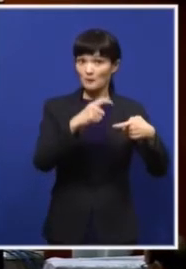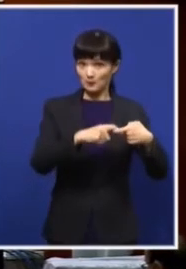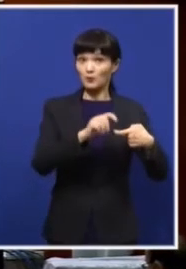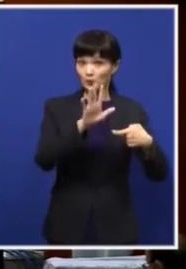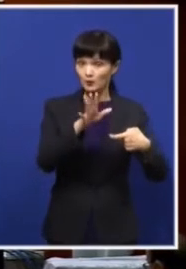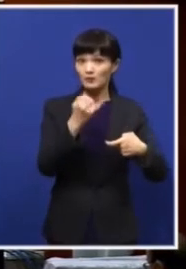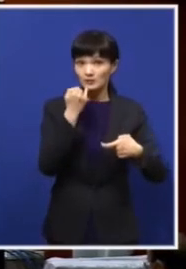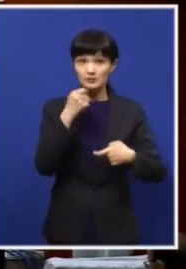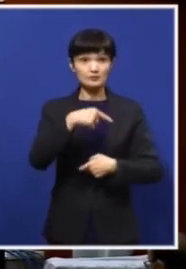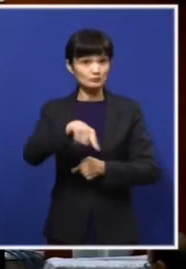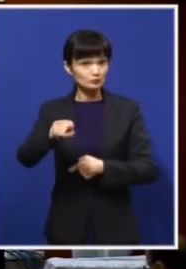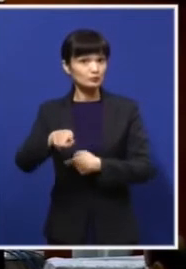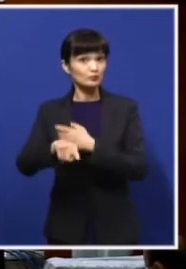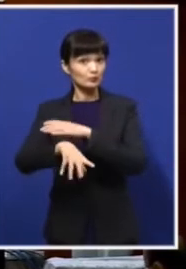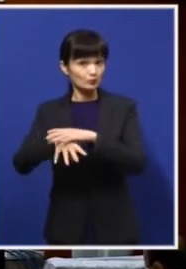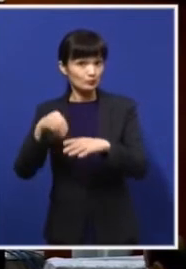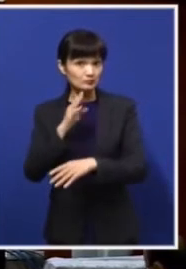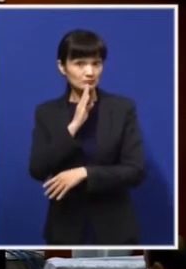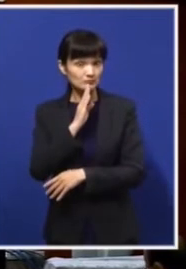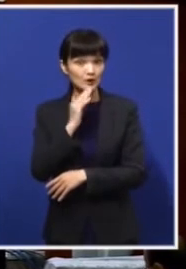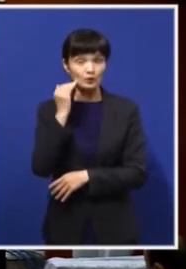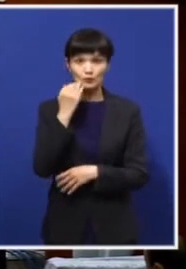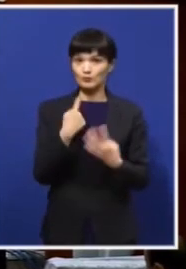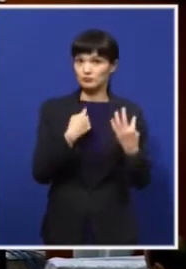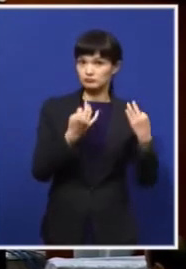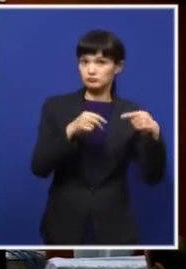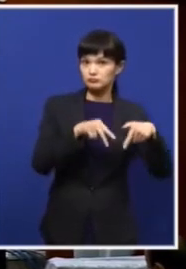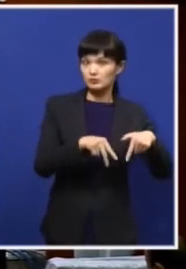与抽签。如果不是数位绑定，